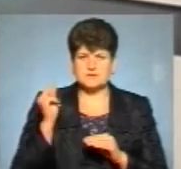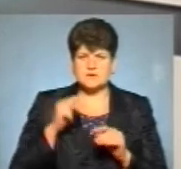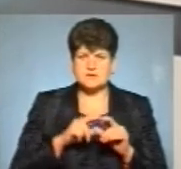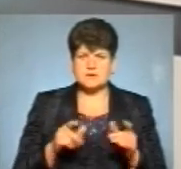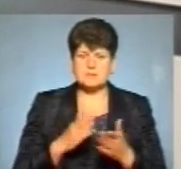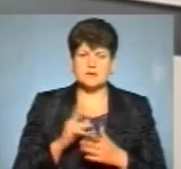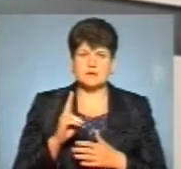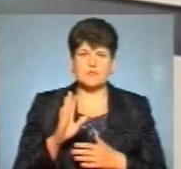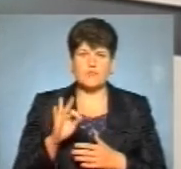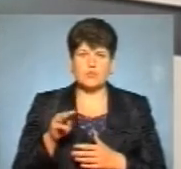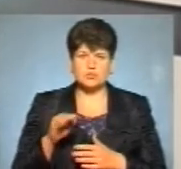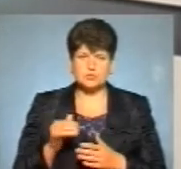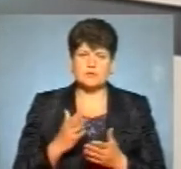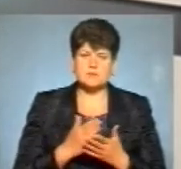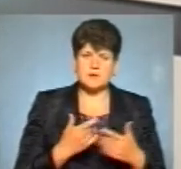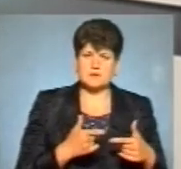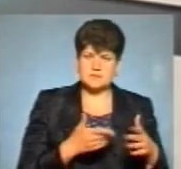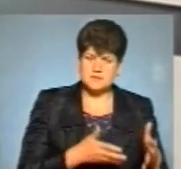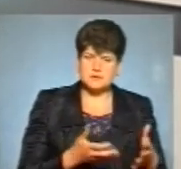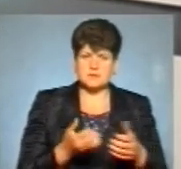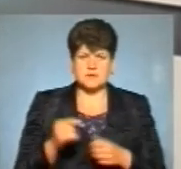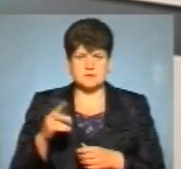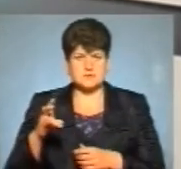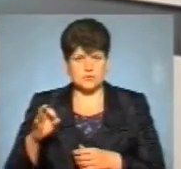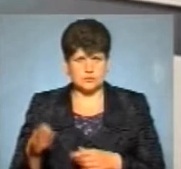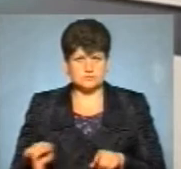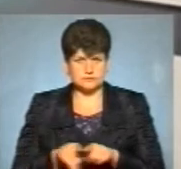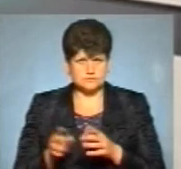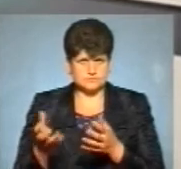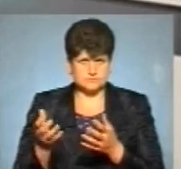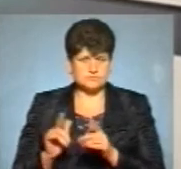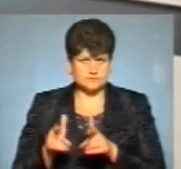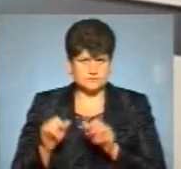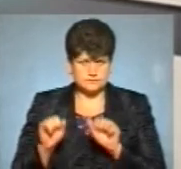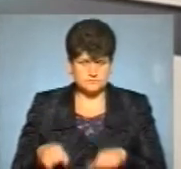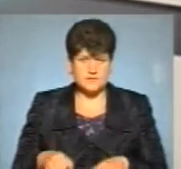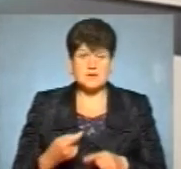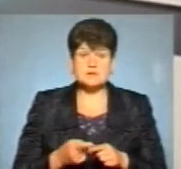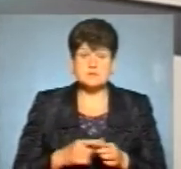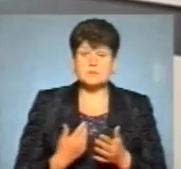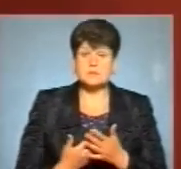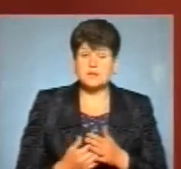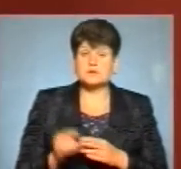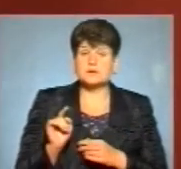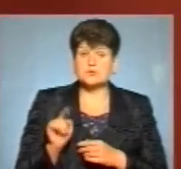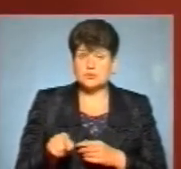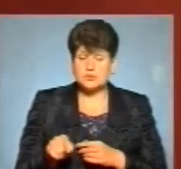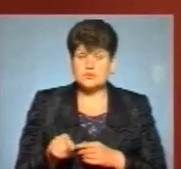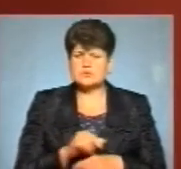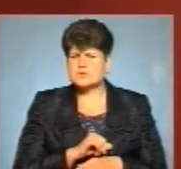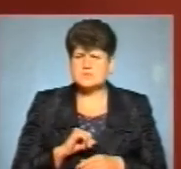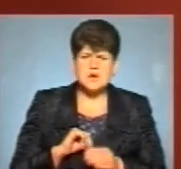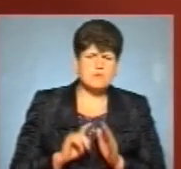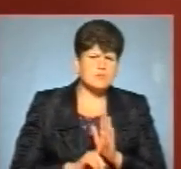певну квоту, вони брали і по іспитах, і по зовнішньому незалежному оцінюванню. Тобто це приклад того, що з самого